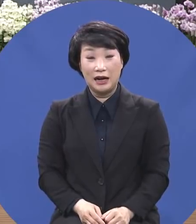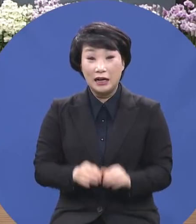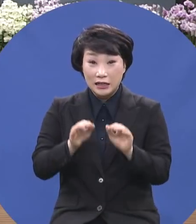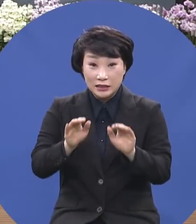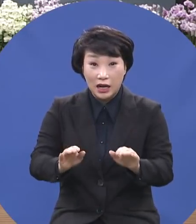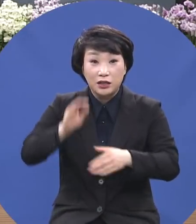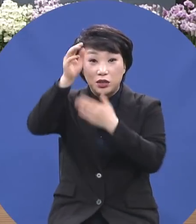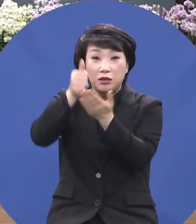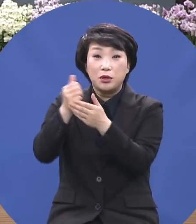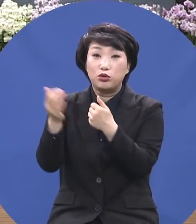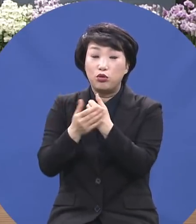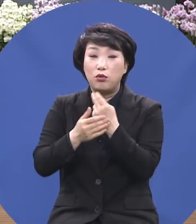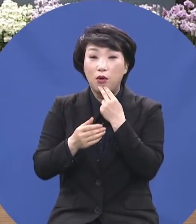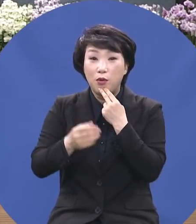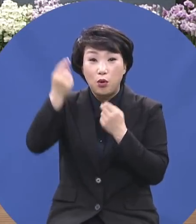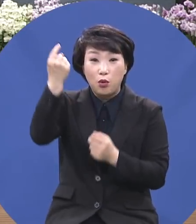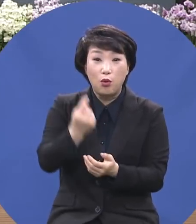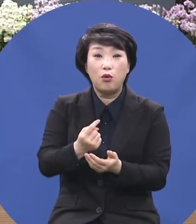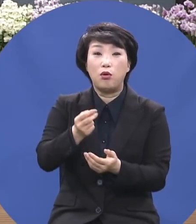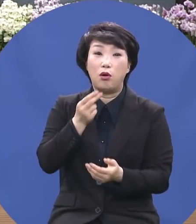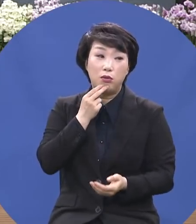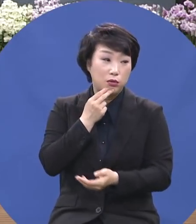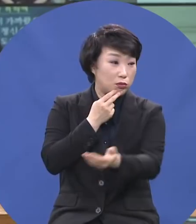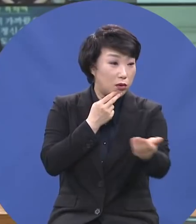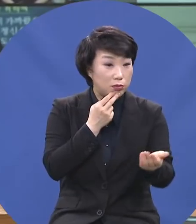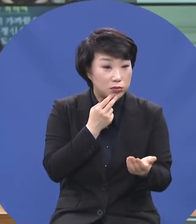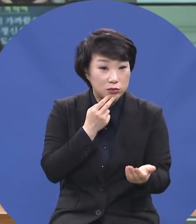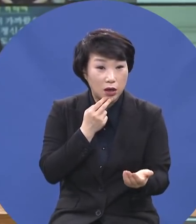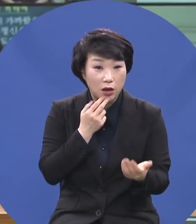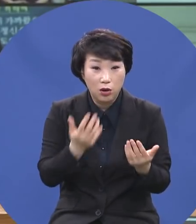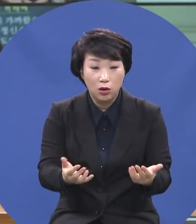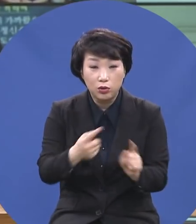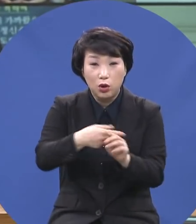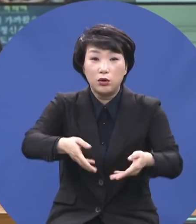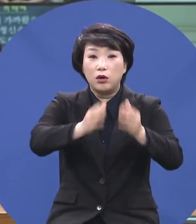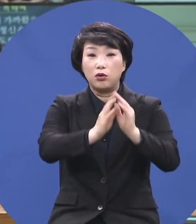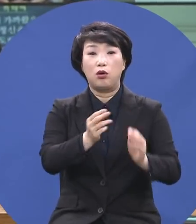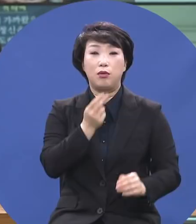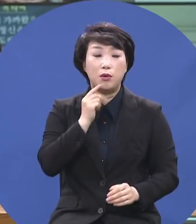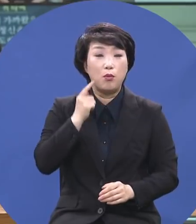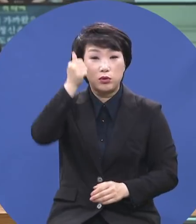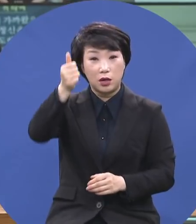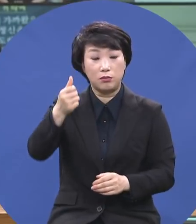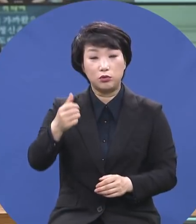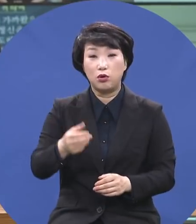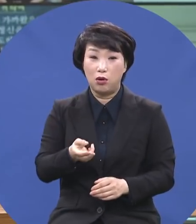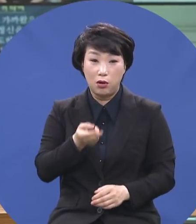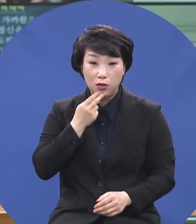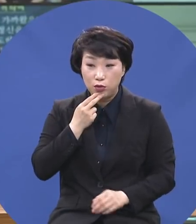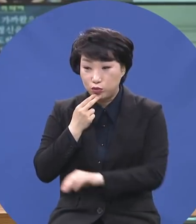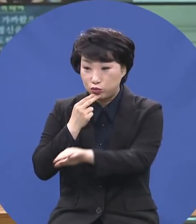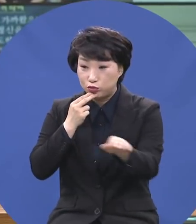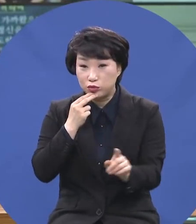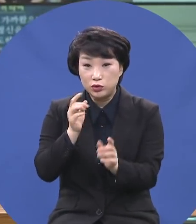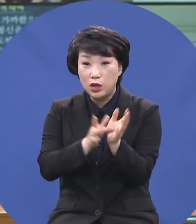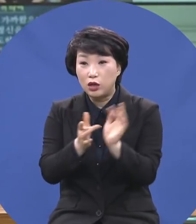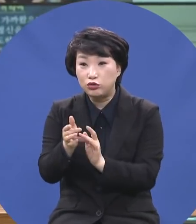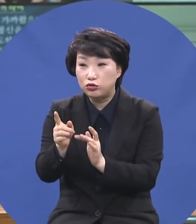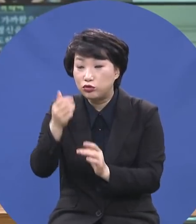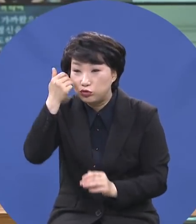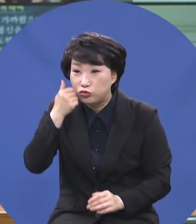성령이 역사하지 않고 오시지 않았다면 교회도 없고 목회자도 없고 우리는